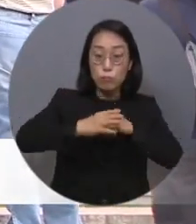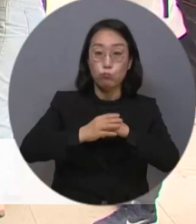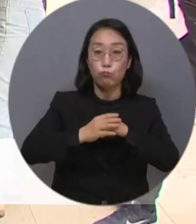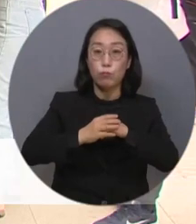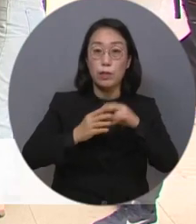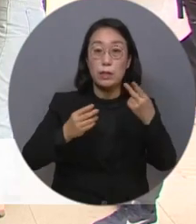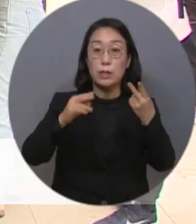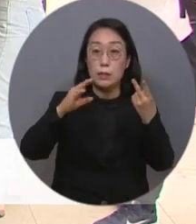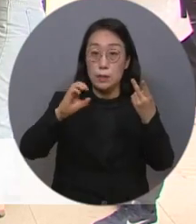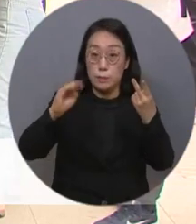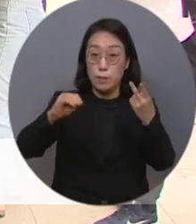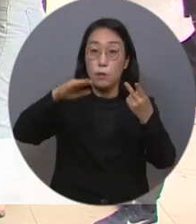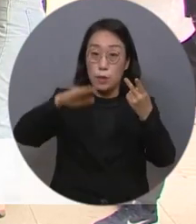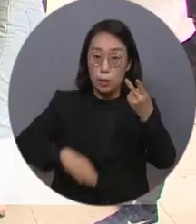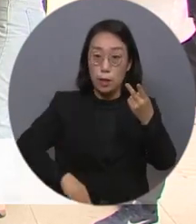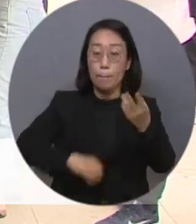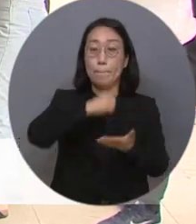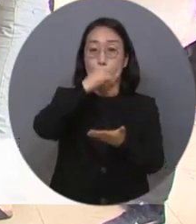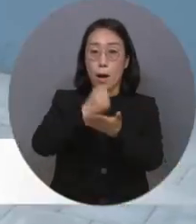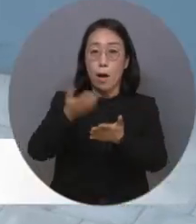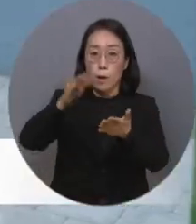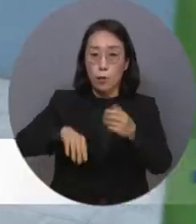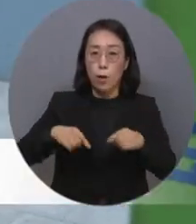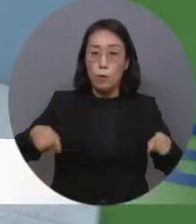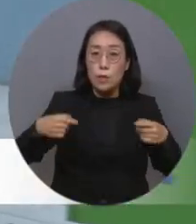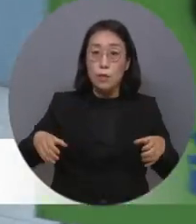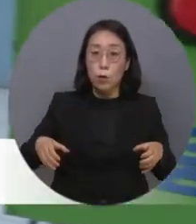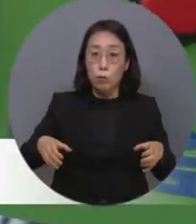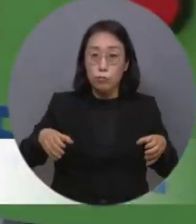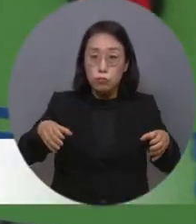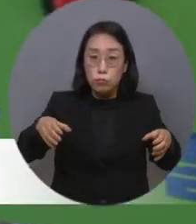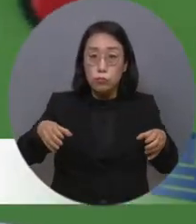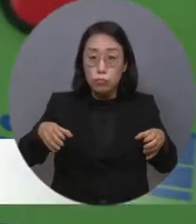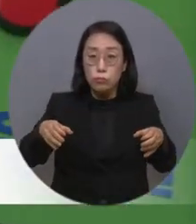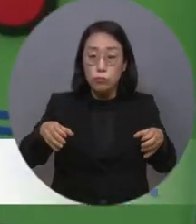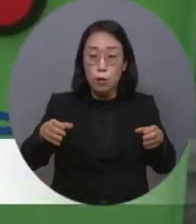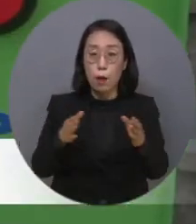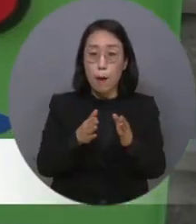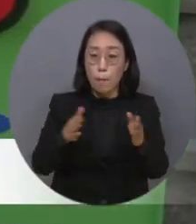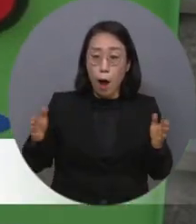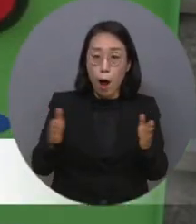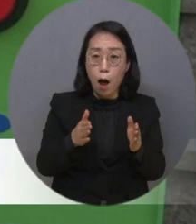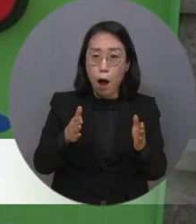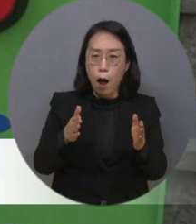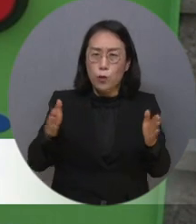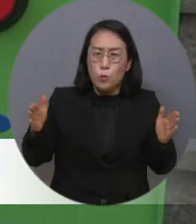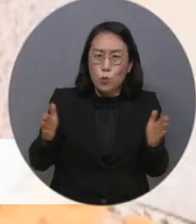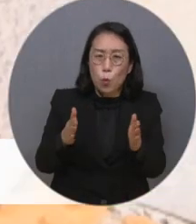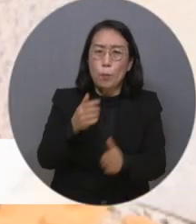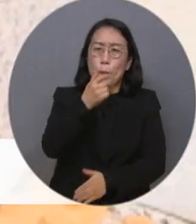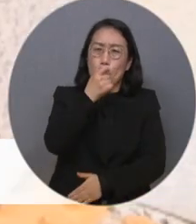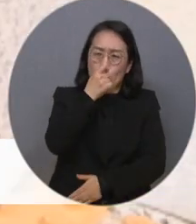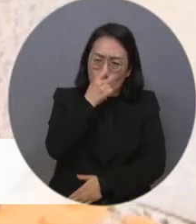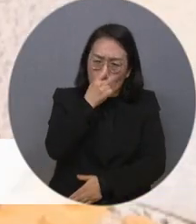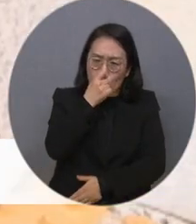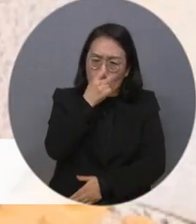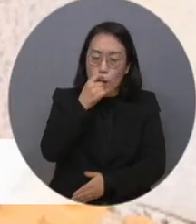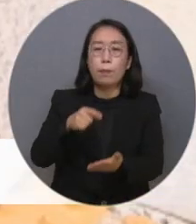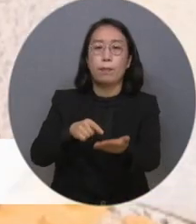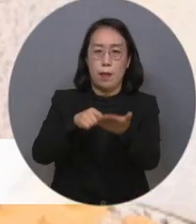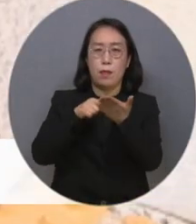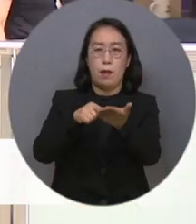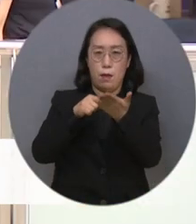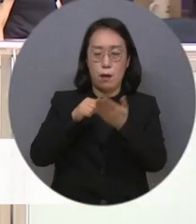이하로 기준에 적합했으나 휠체어 사용자가 통행 가능한 유효폭은 기준보다 좁은 경우가 일부